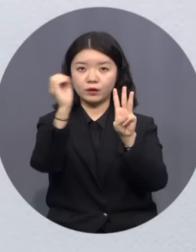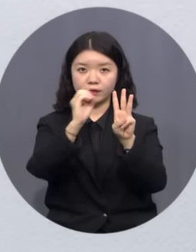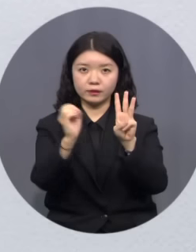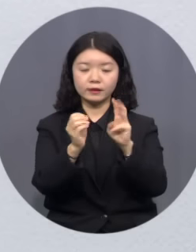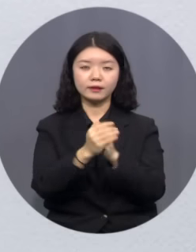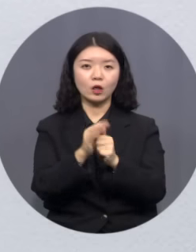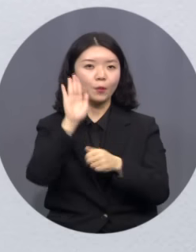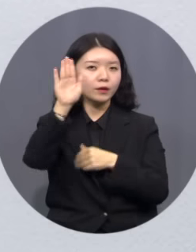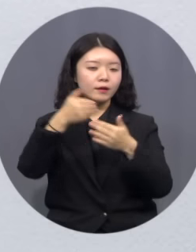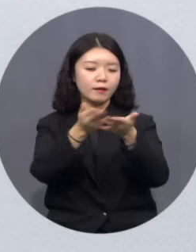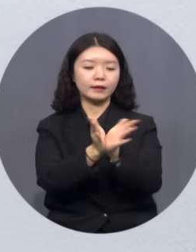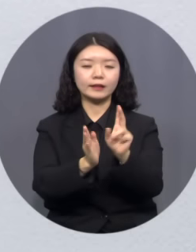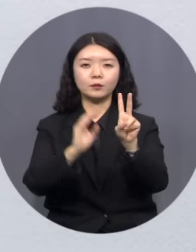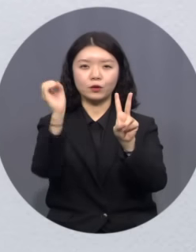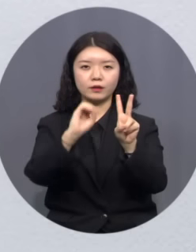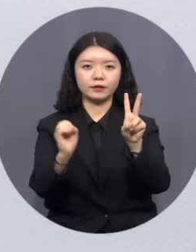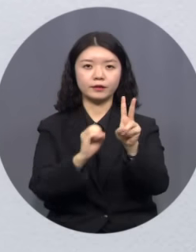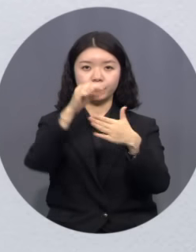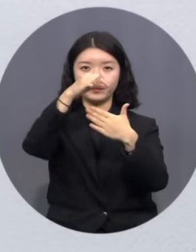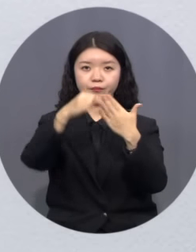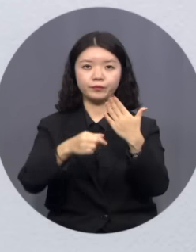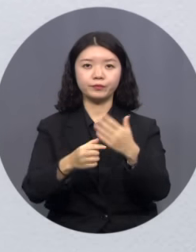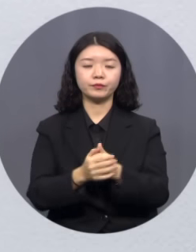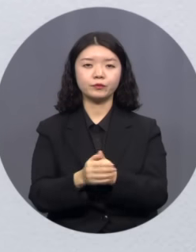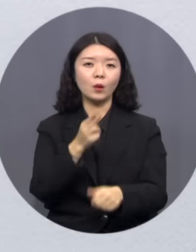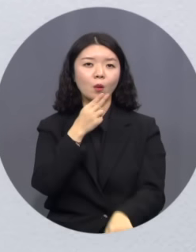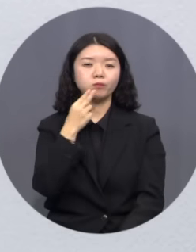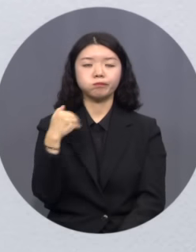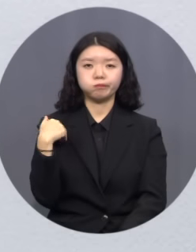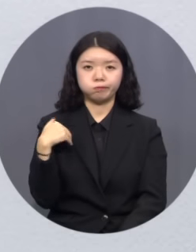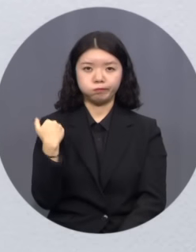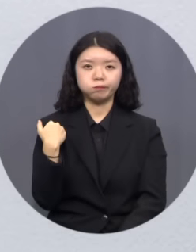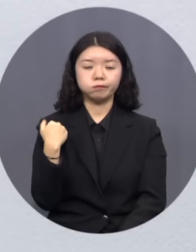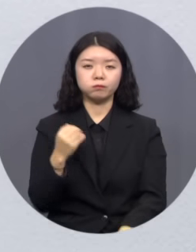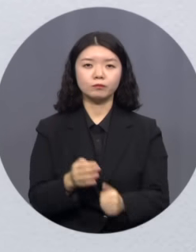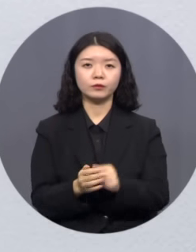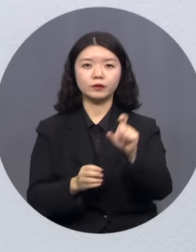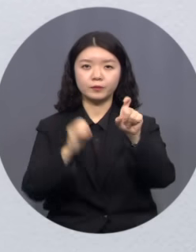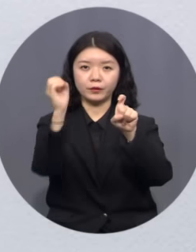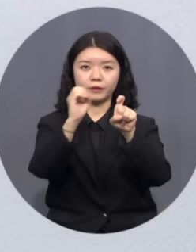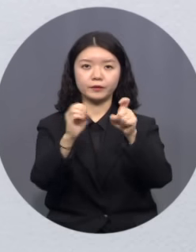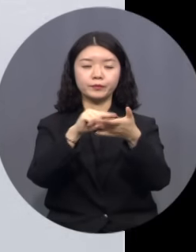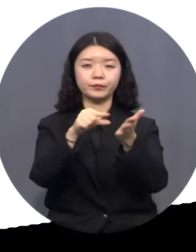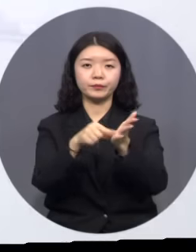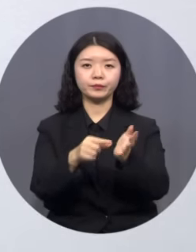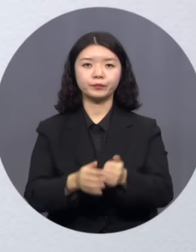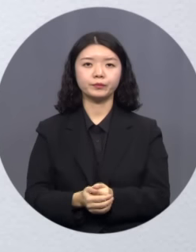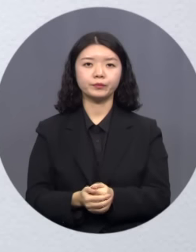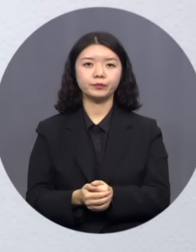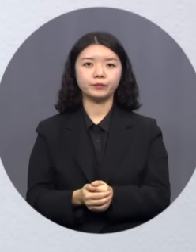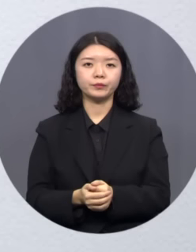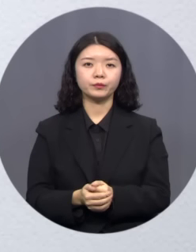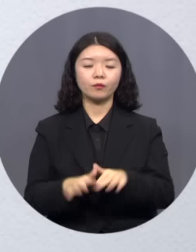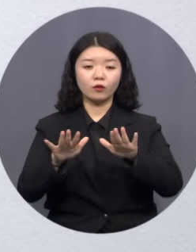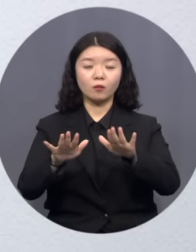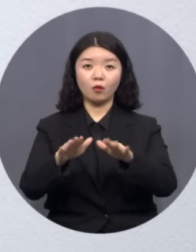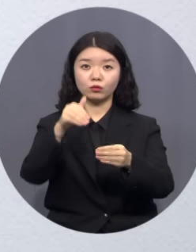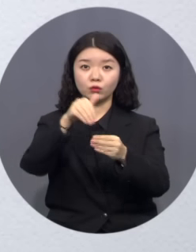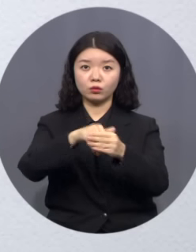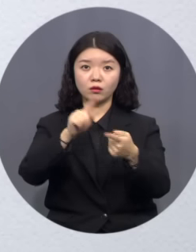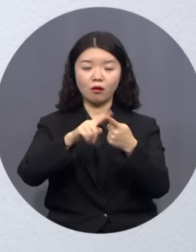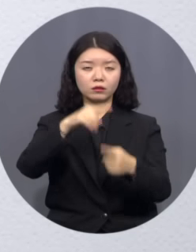개영 미래당이 2% 순이었습니다 없음과 모름 무답은 10% 있습니다 이번 총선에